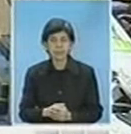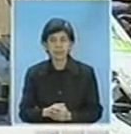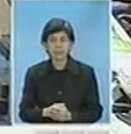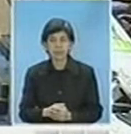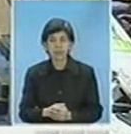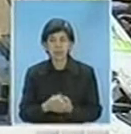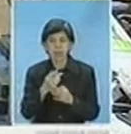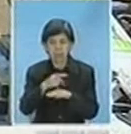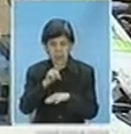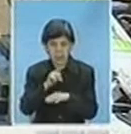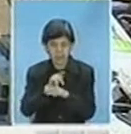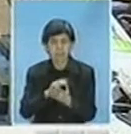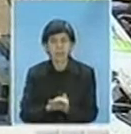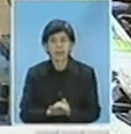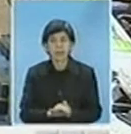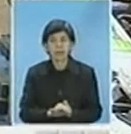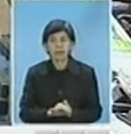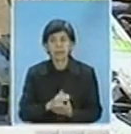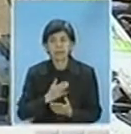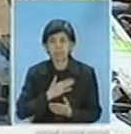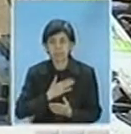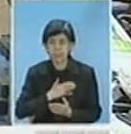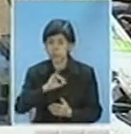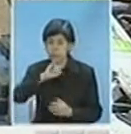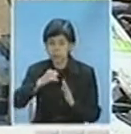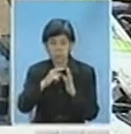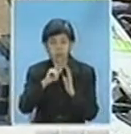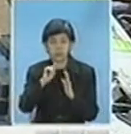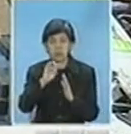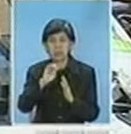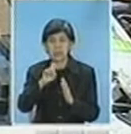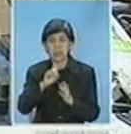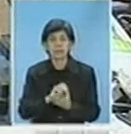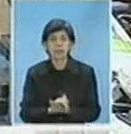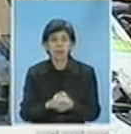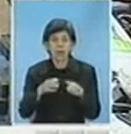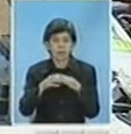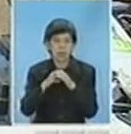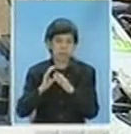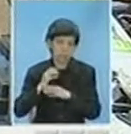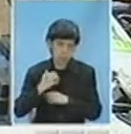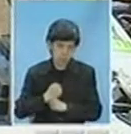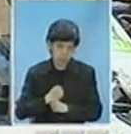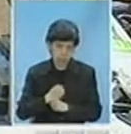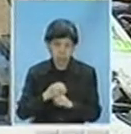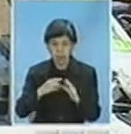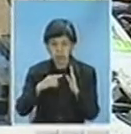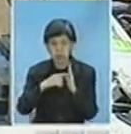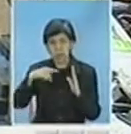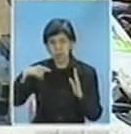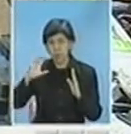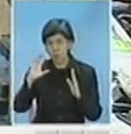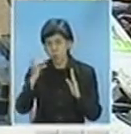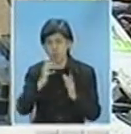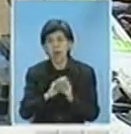กราบเรียนท่านประธานที่เคารพครับกระผมจุติไกรฤกษ์พรรคประชาธิปัตย์จากจังหวัดพิษณุโลก